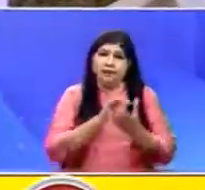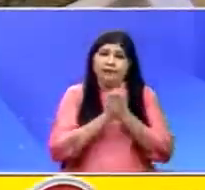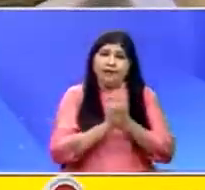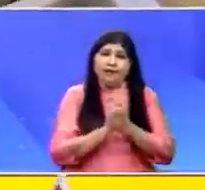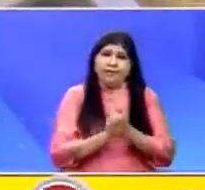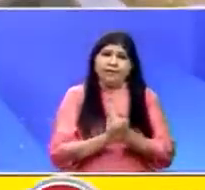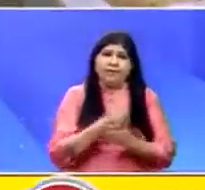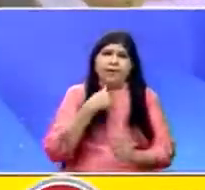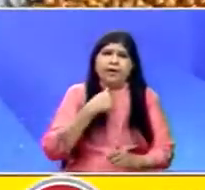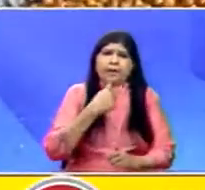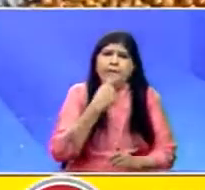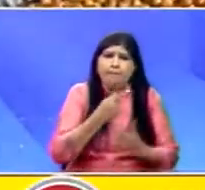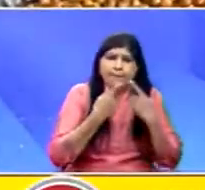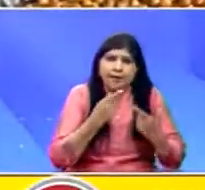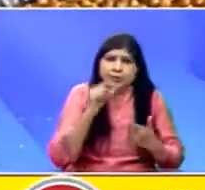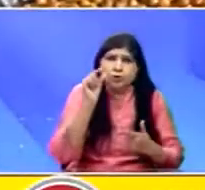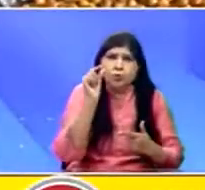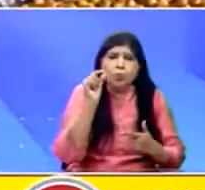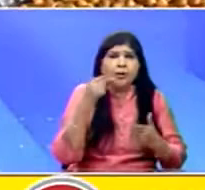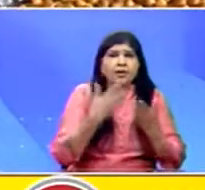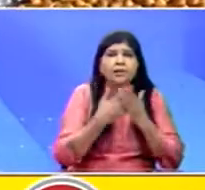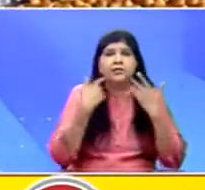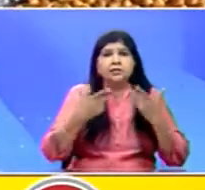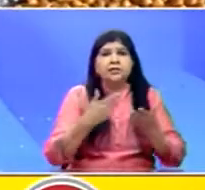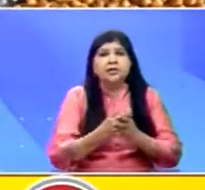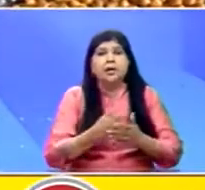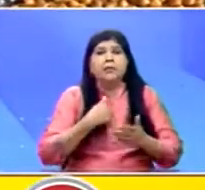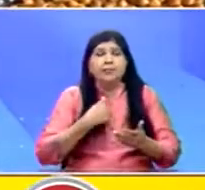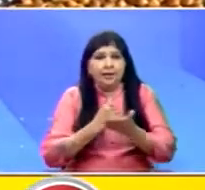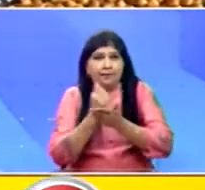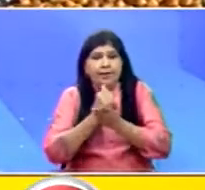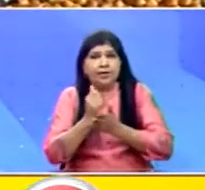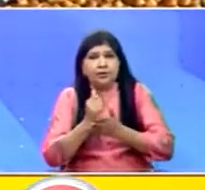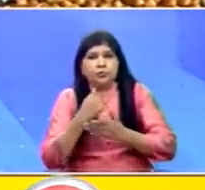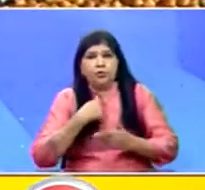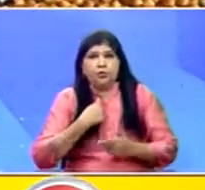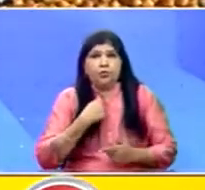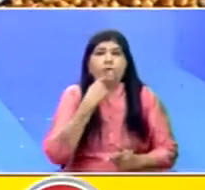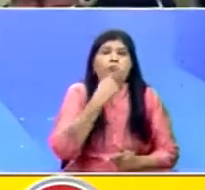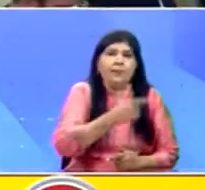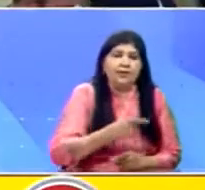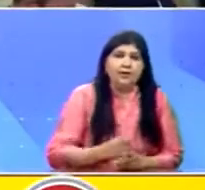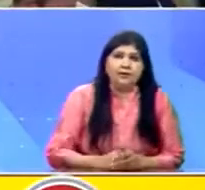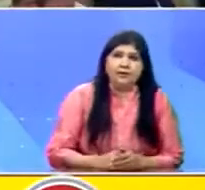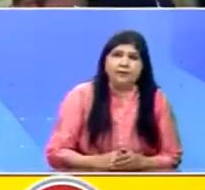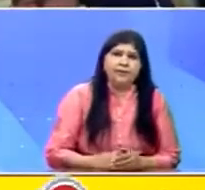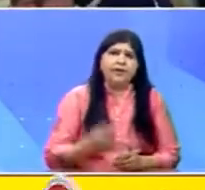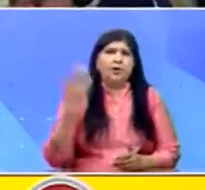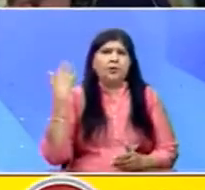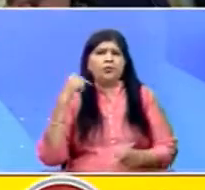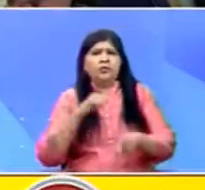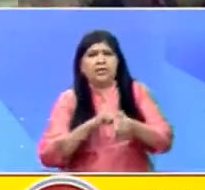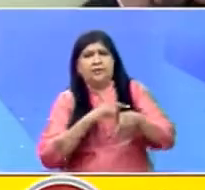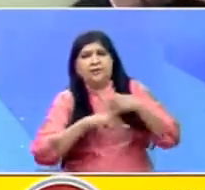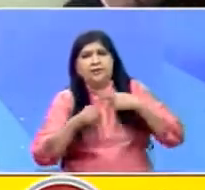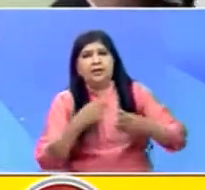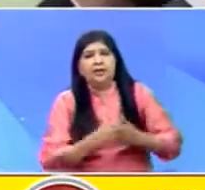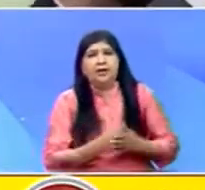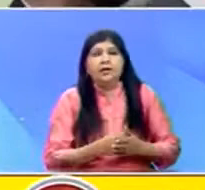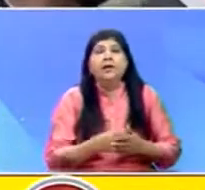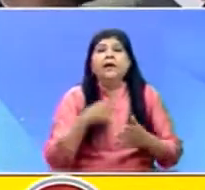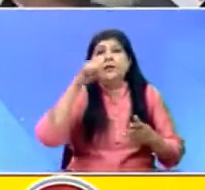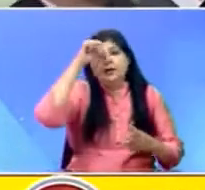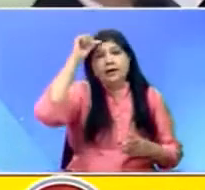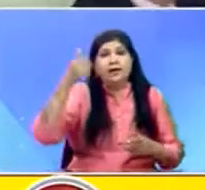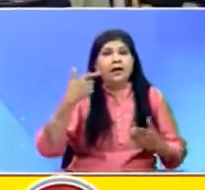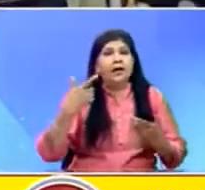अनाज की बात करता हूं तो मेरे एक प्रयास को भी मैं आज आपको शेयर करना चाहता हूं। पिछले कुछ समय से भारत में